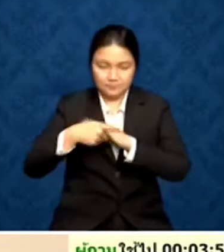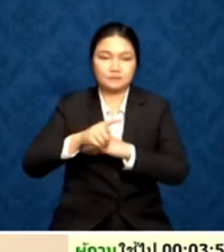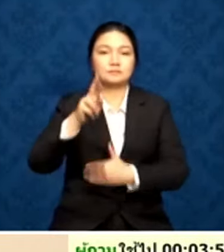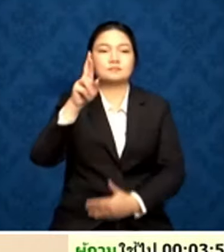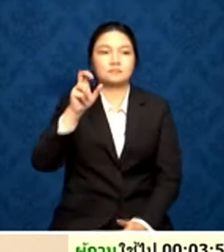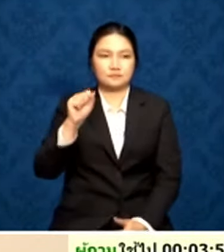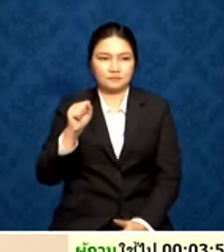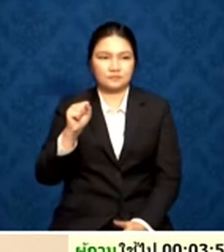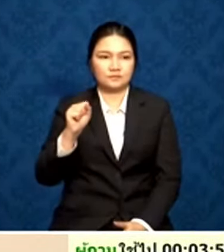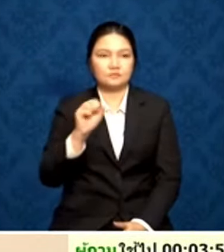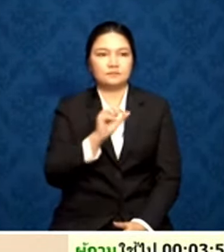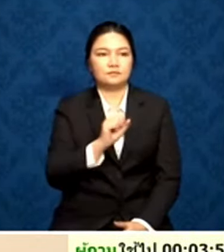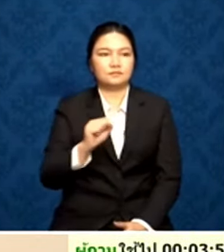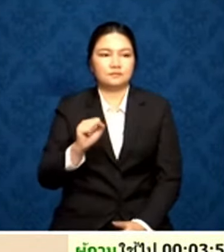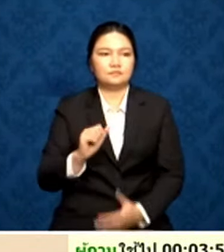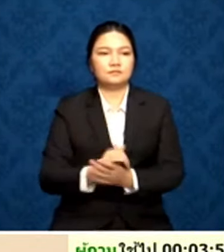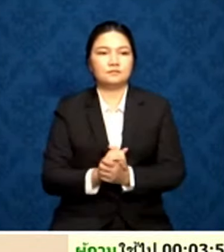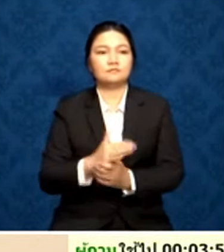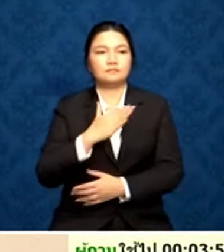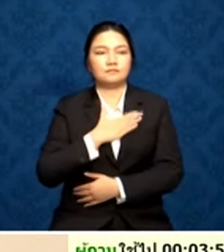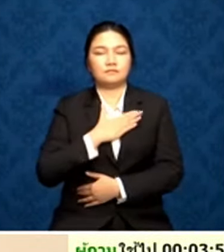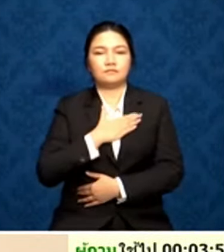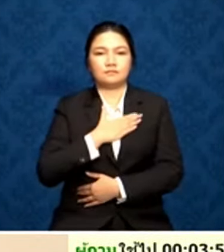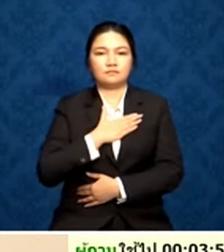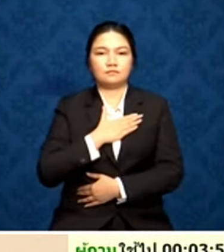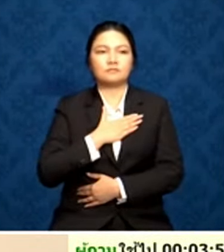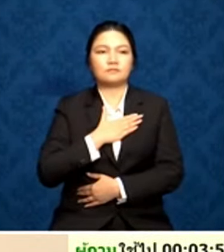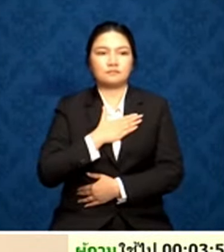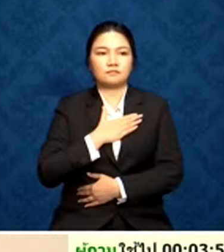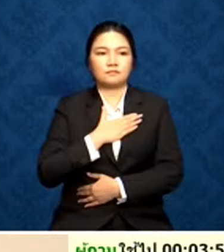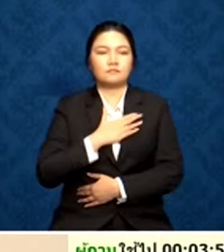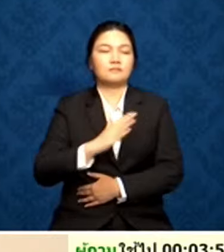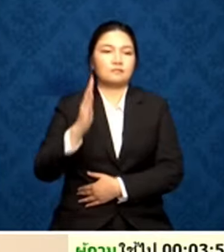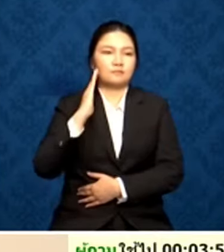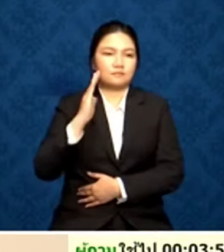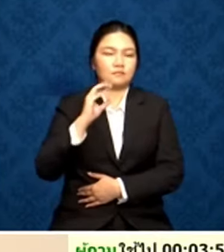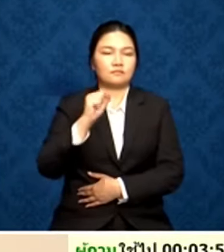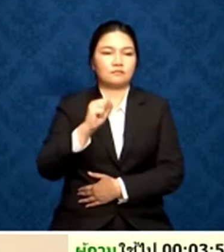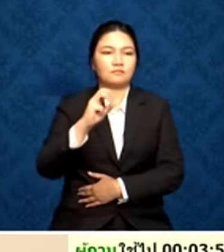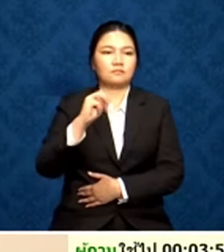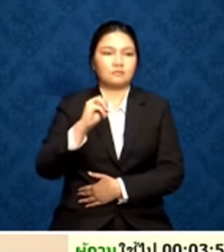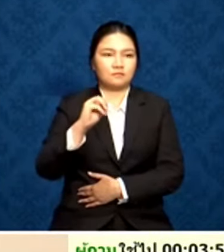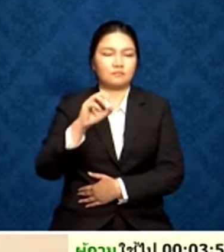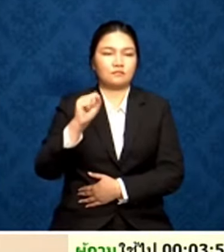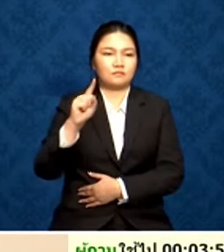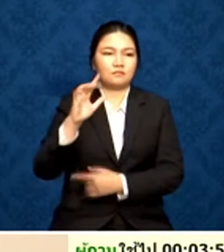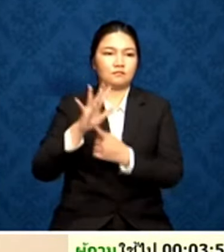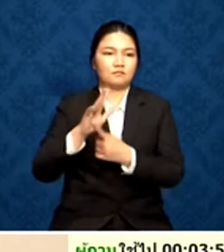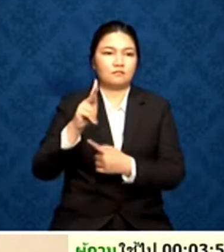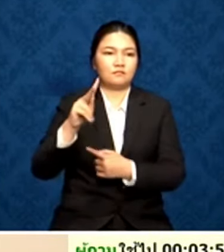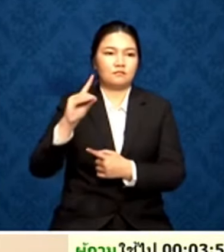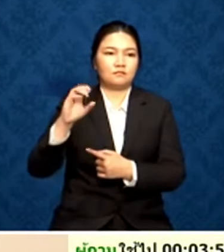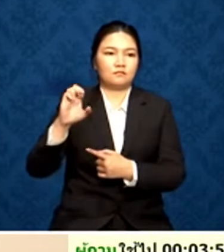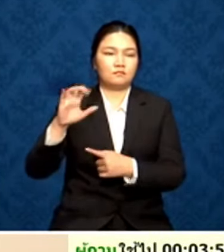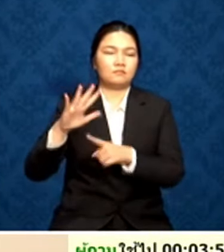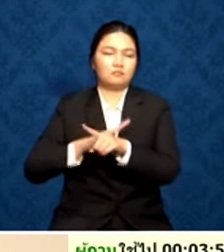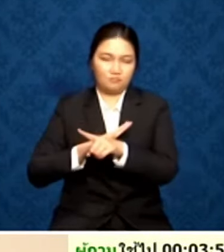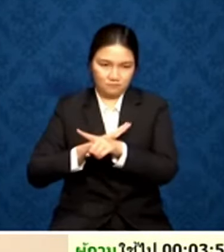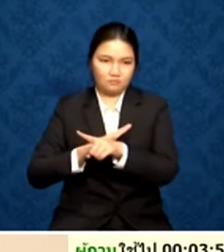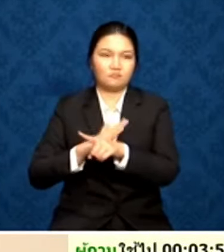รที่เคารพกับผมนายสมศักดิ์เทพสุทินรัฐมนตรีว่าการกระทรวงสาธารณสุ